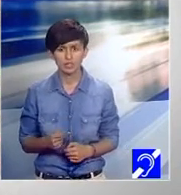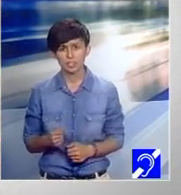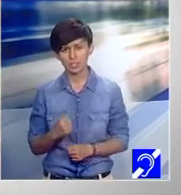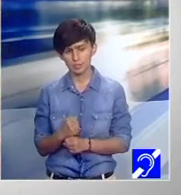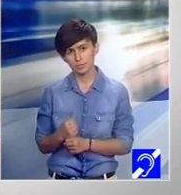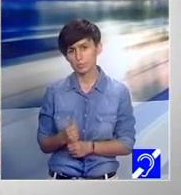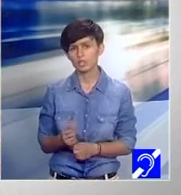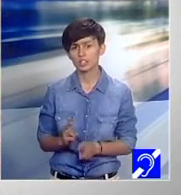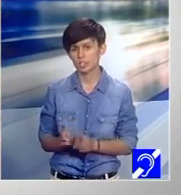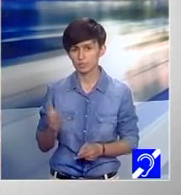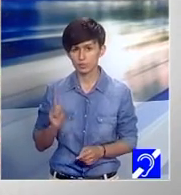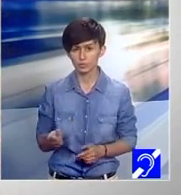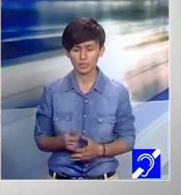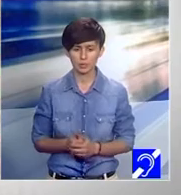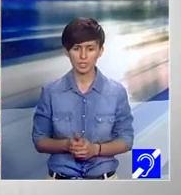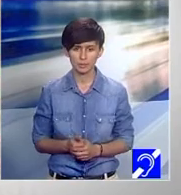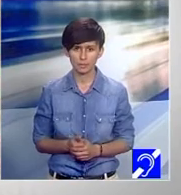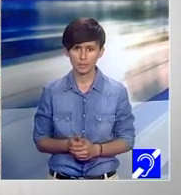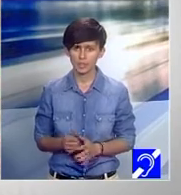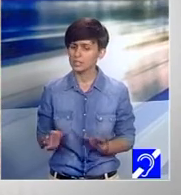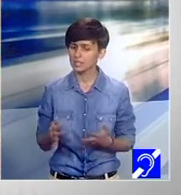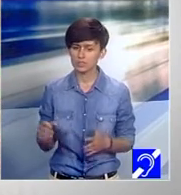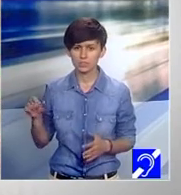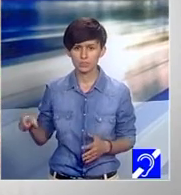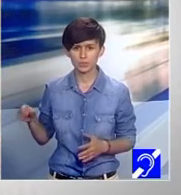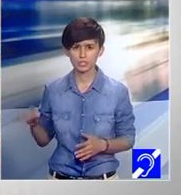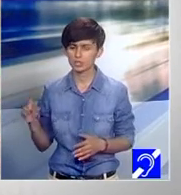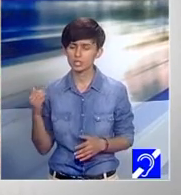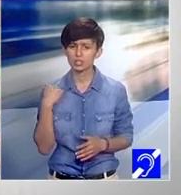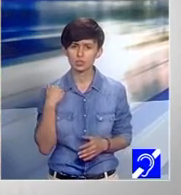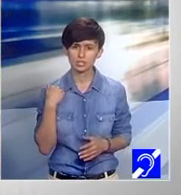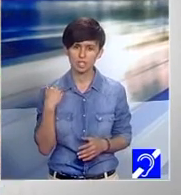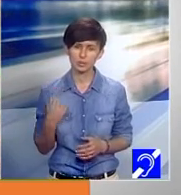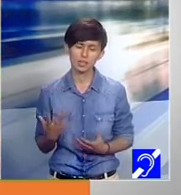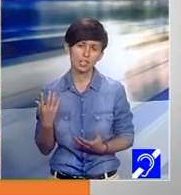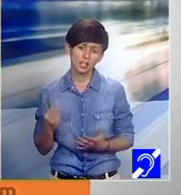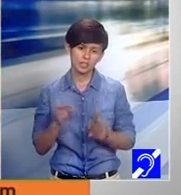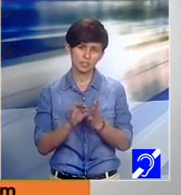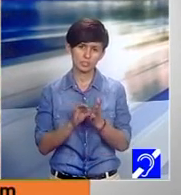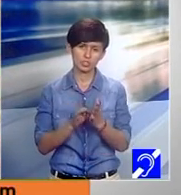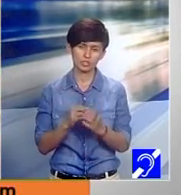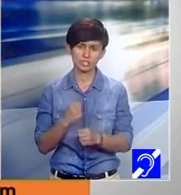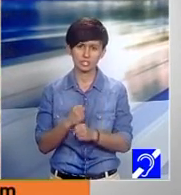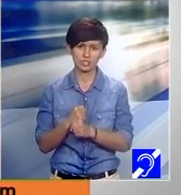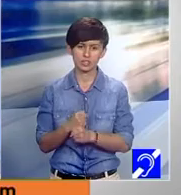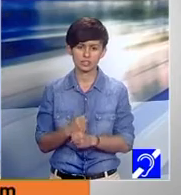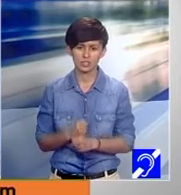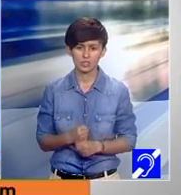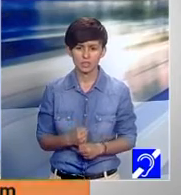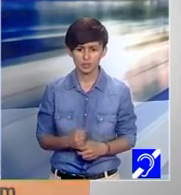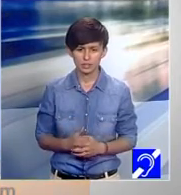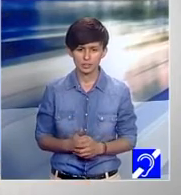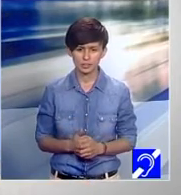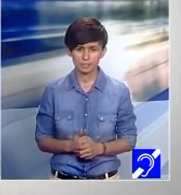așa cum trebuie, dar nimeni nu se întreabă în ce condiții de multe ori ne facem. Haideți să ne întrebăm acest lucru, în ce